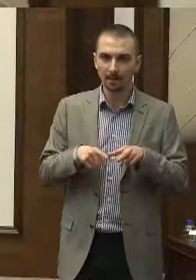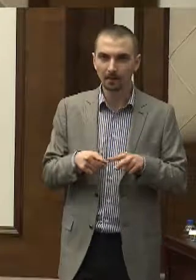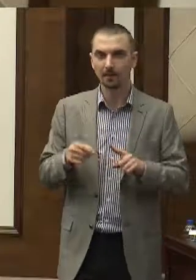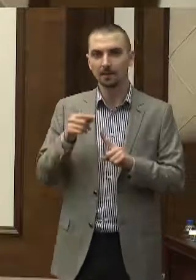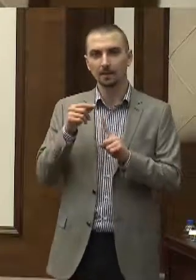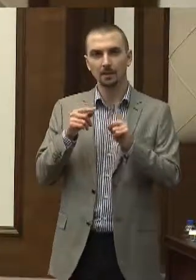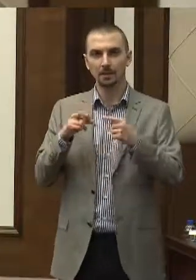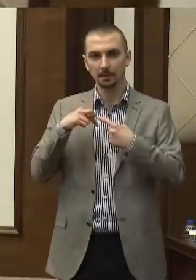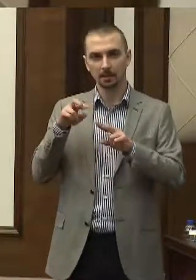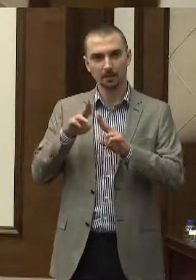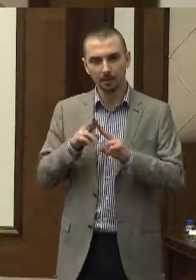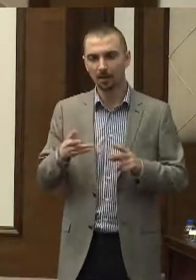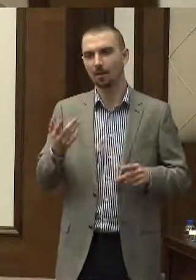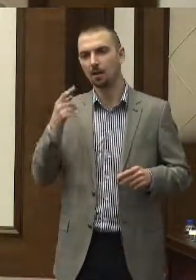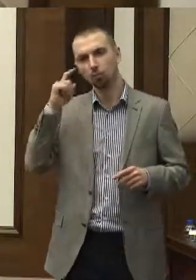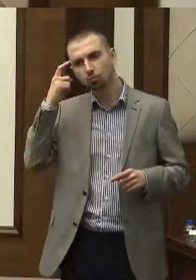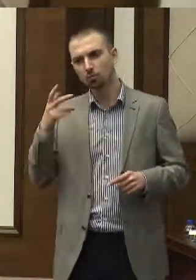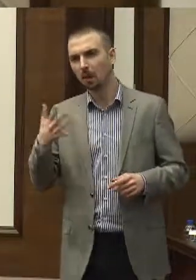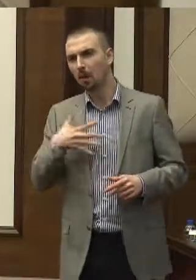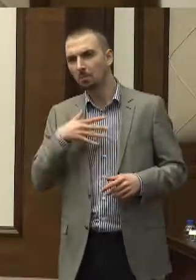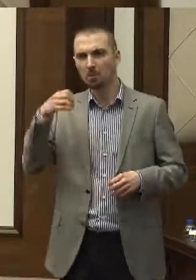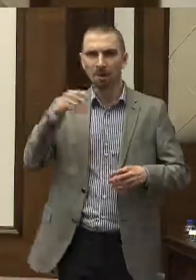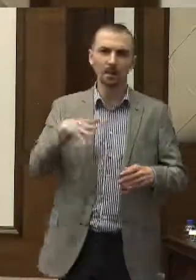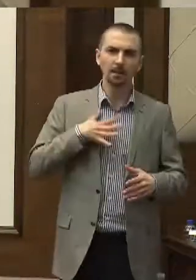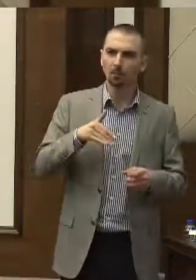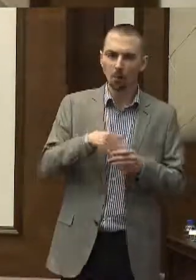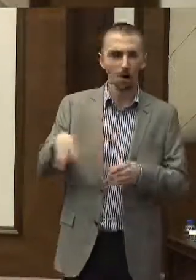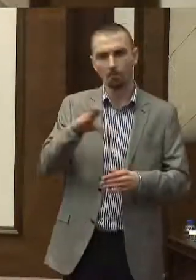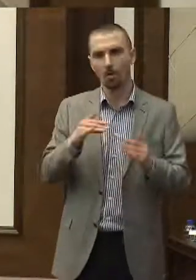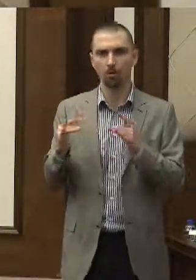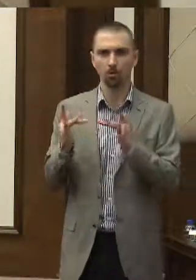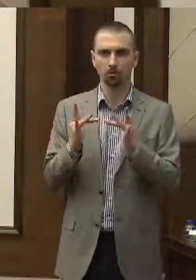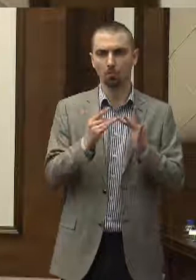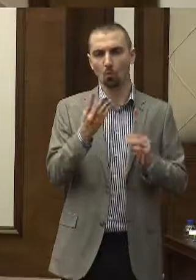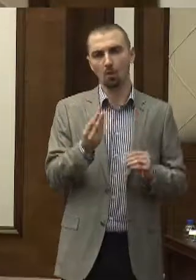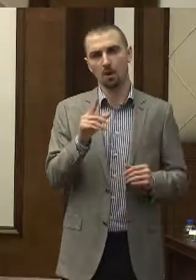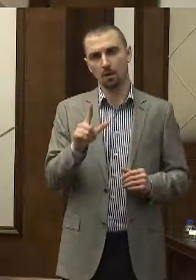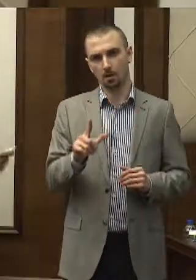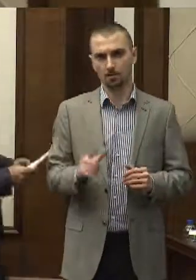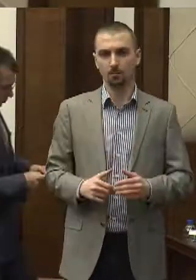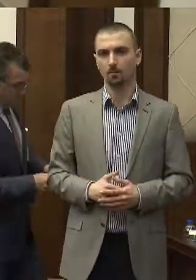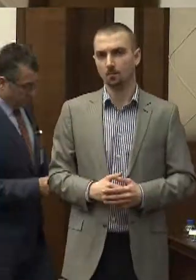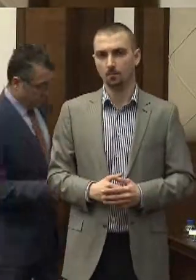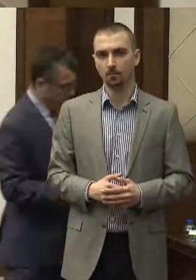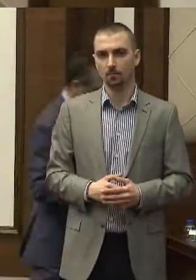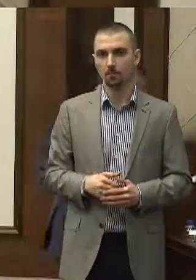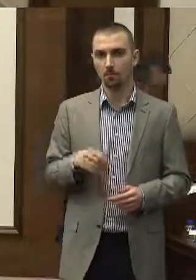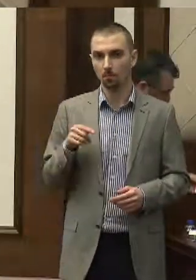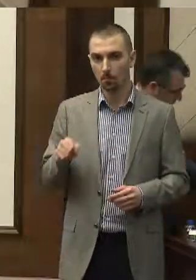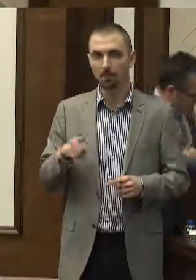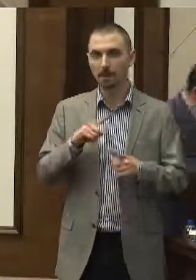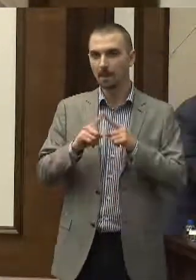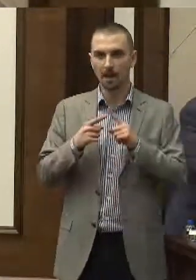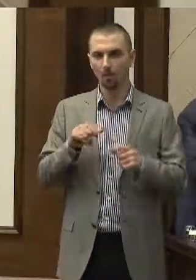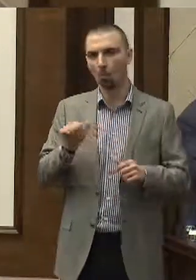siyasi düşünceleri ne olursa olsun hep eşit mesafede ola gelmiştir. Bu konuya yaklaşımımız siyaset